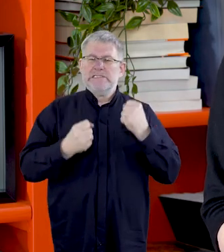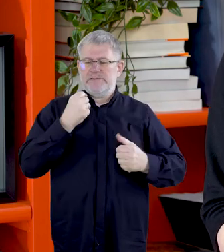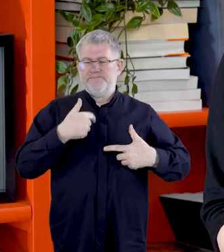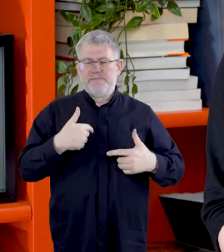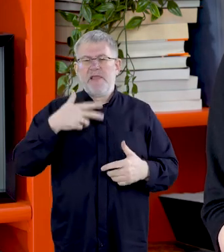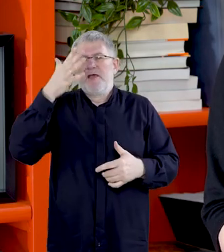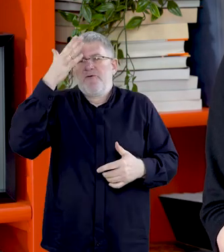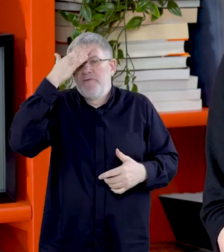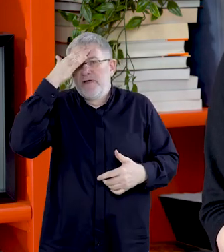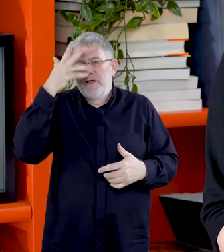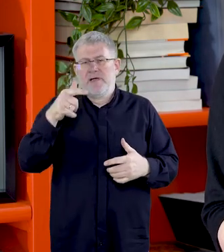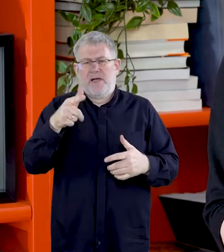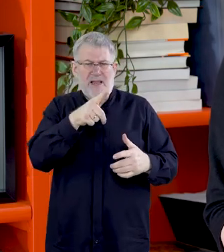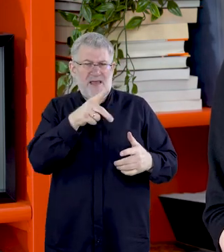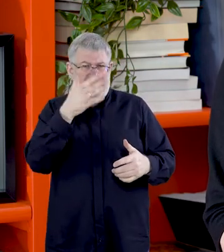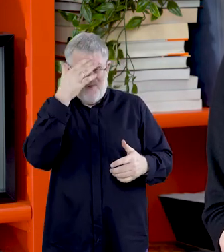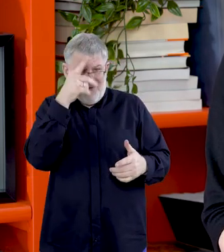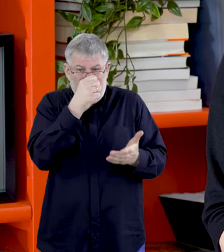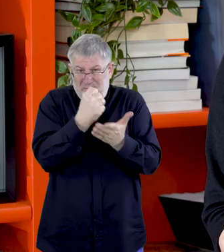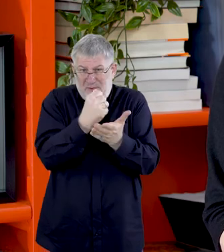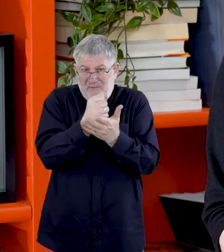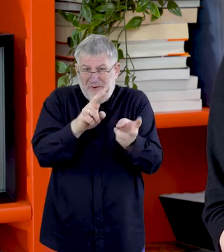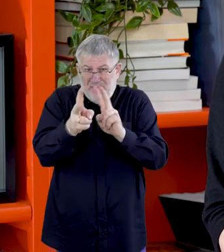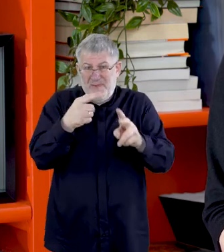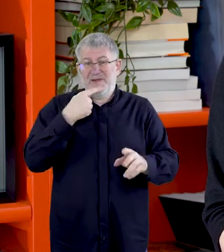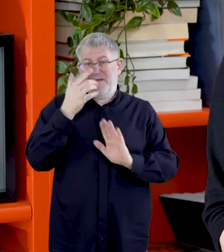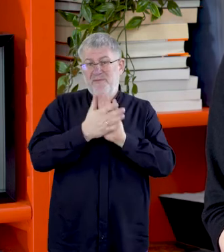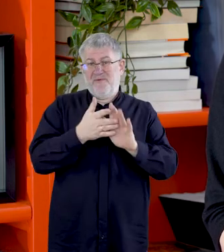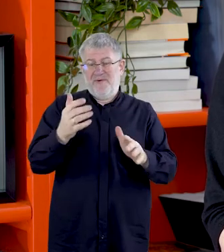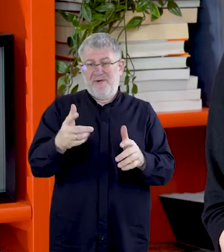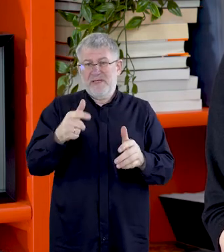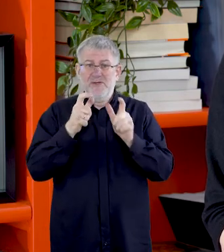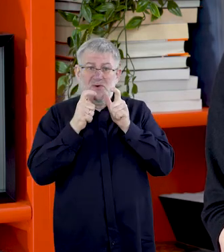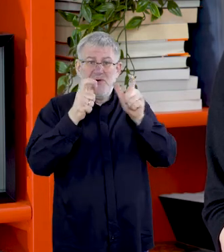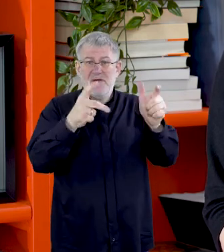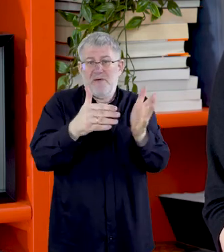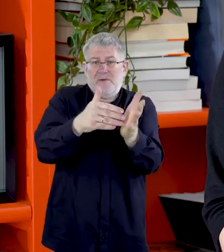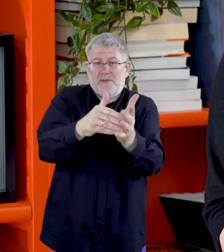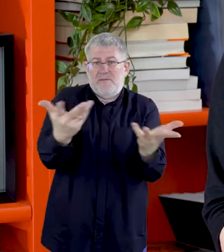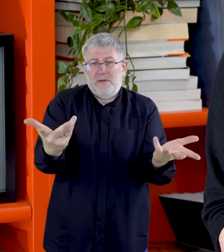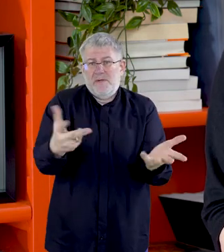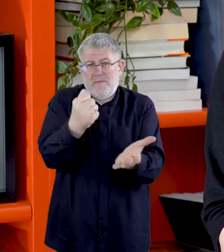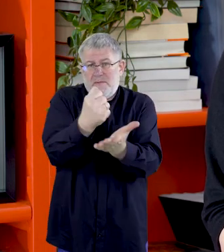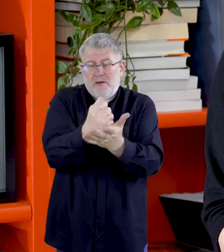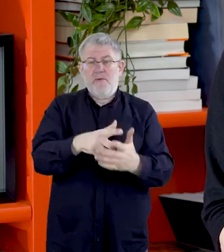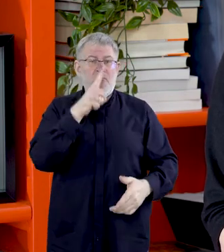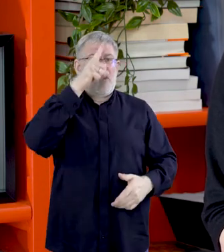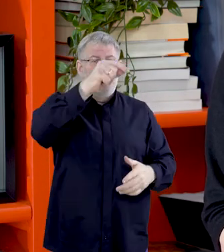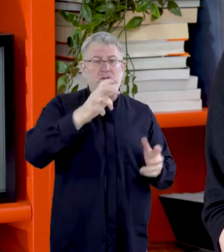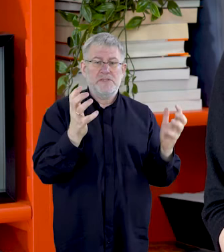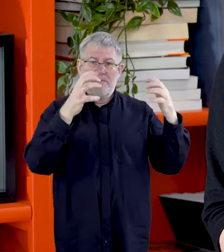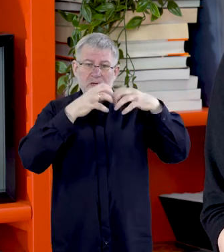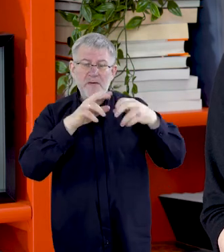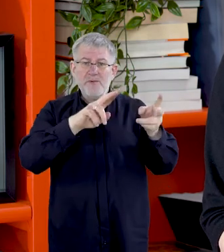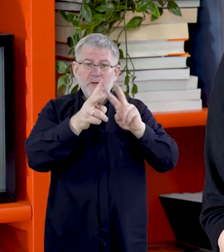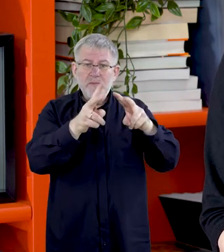powiedziałam, że ale wiecie Państwo, macie prawo do tłumacza języka migowego, jeżeli tylko zgłosicie taką potrzebę, żeby pójść na zebranie i przetłumaczyć,